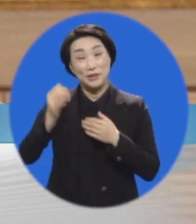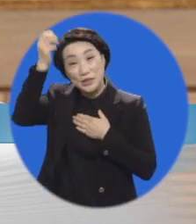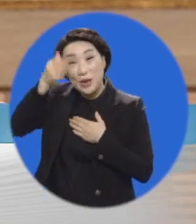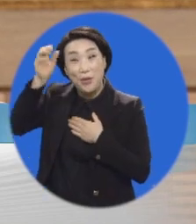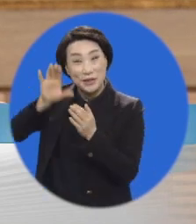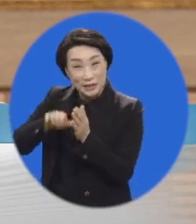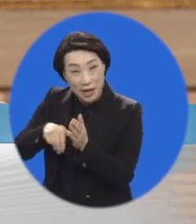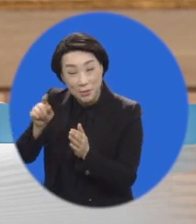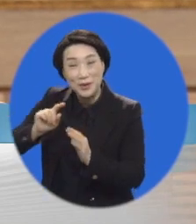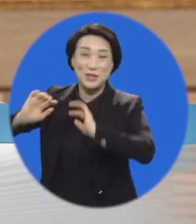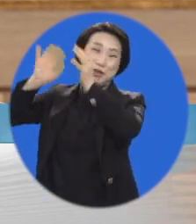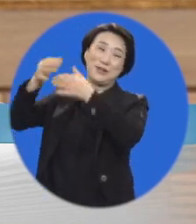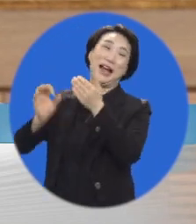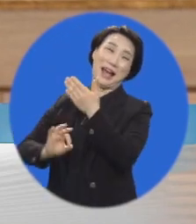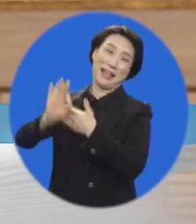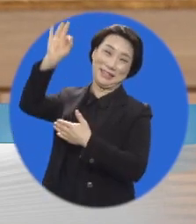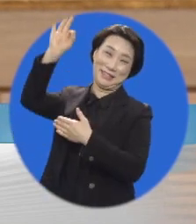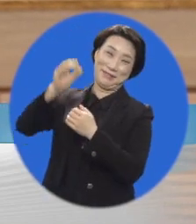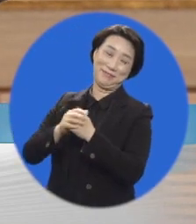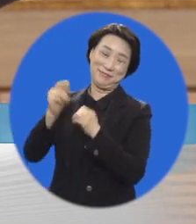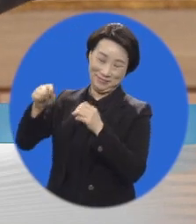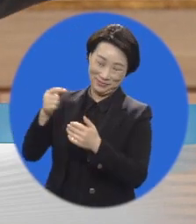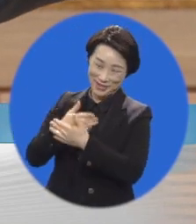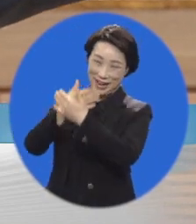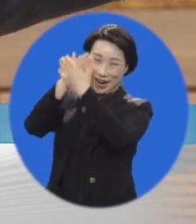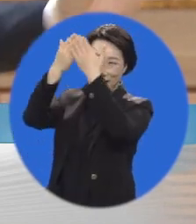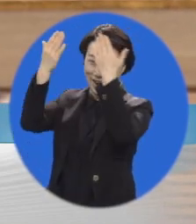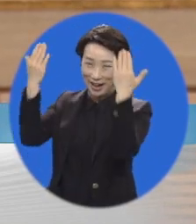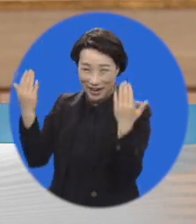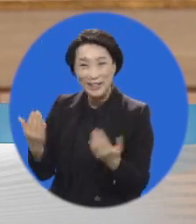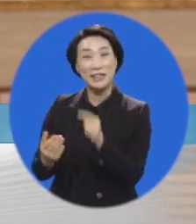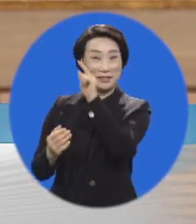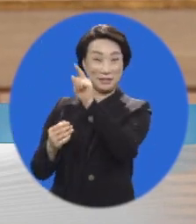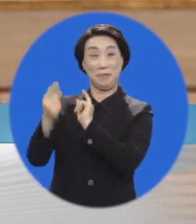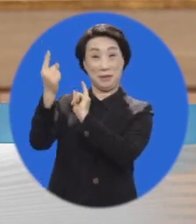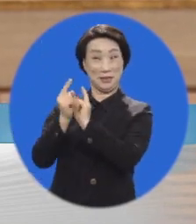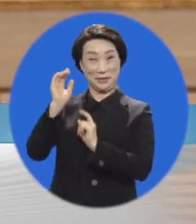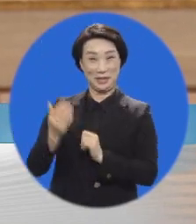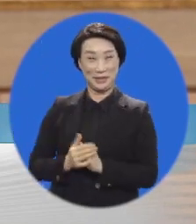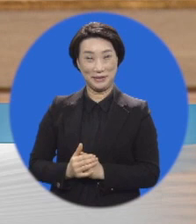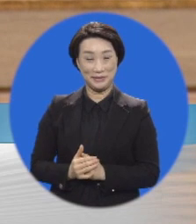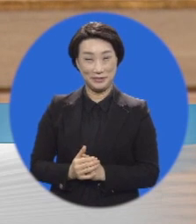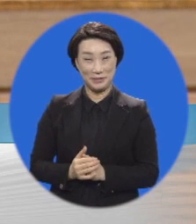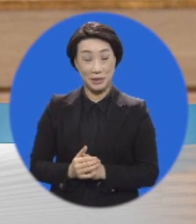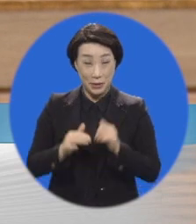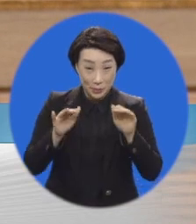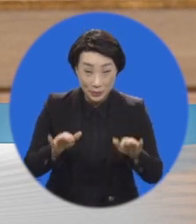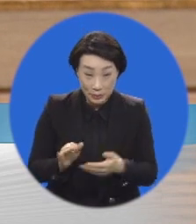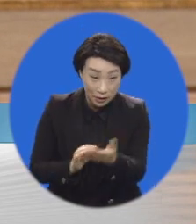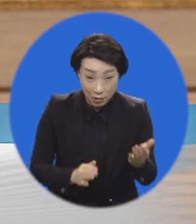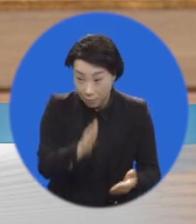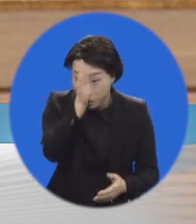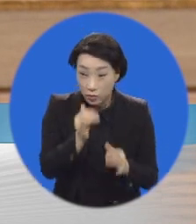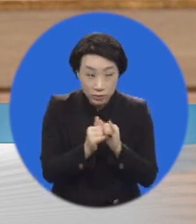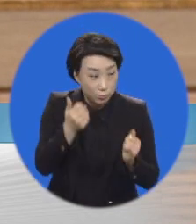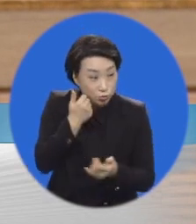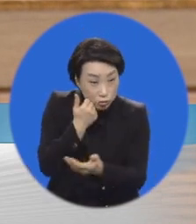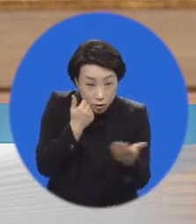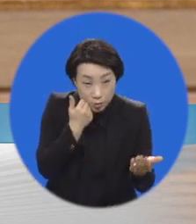때는 천국에서 아침으로 환하게 온다는 것입니다. 오늘 병들어